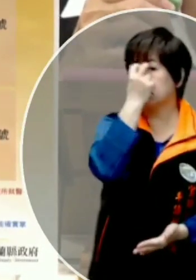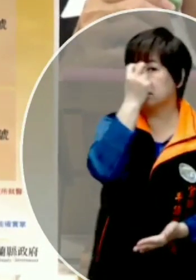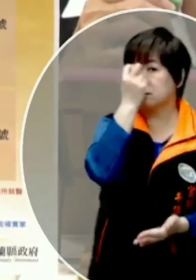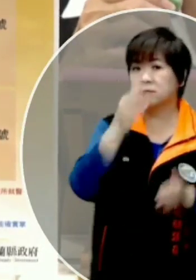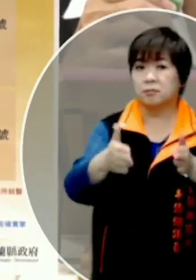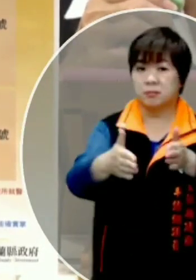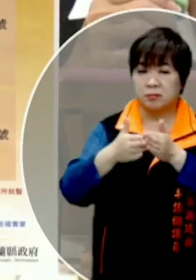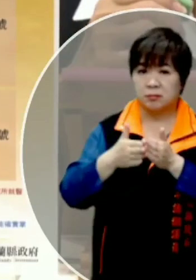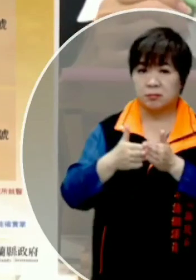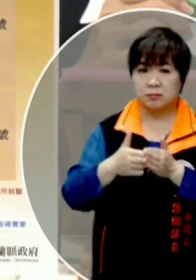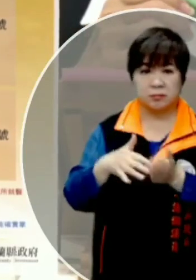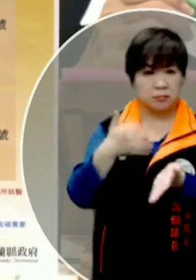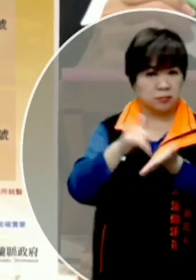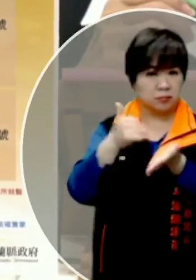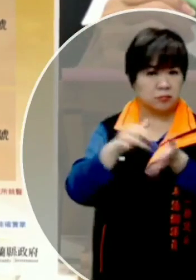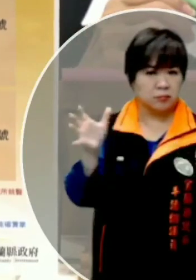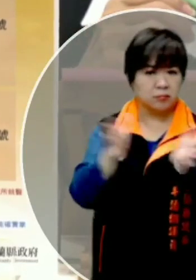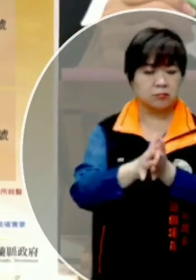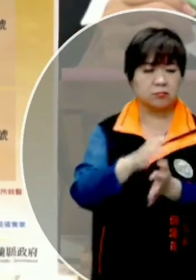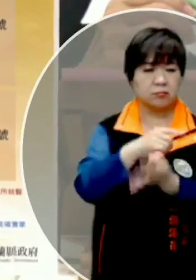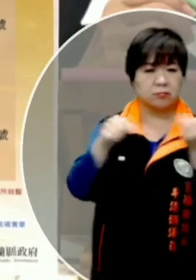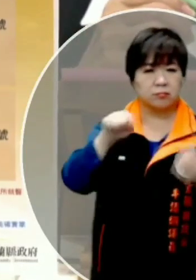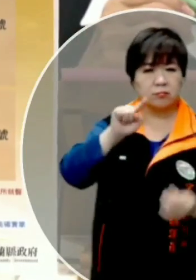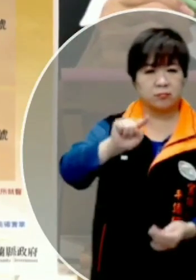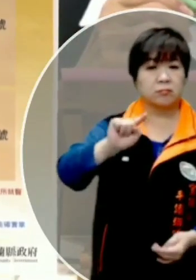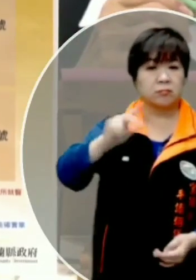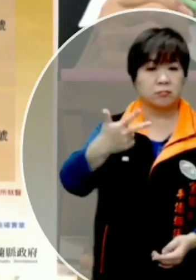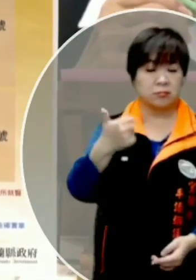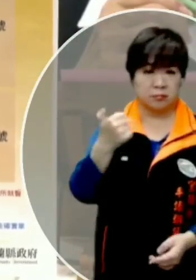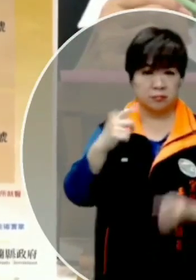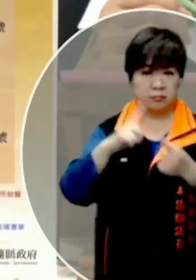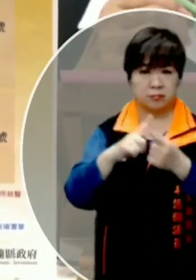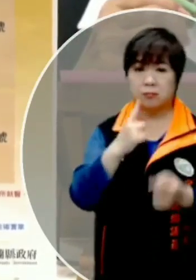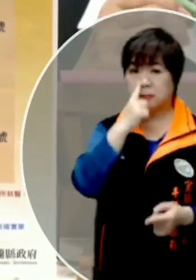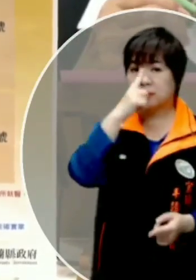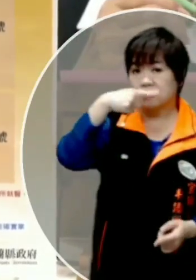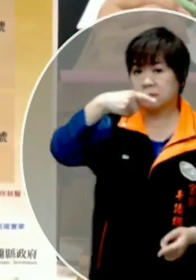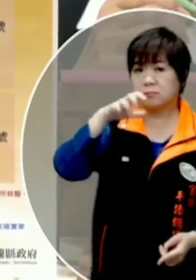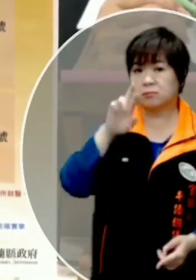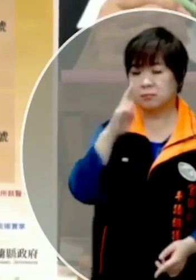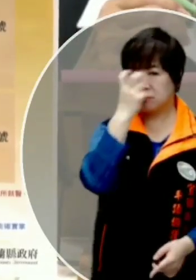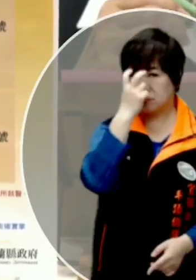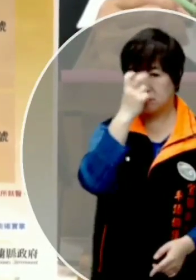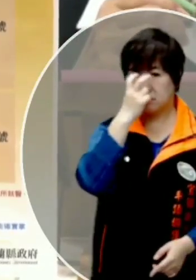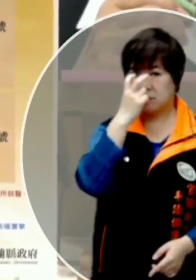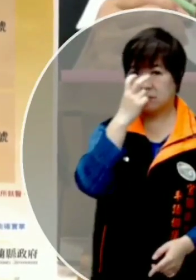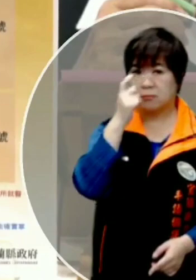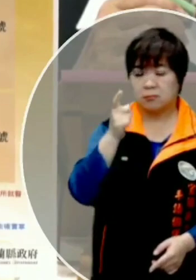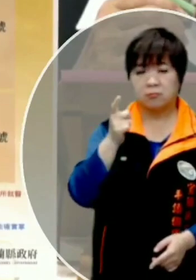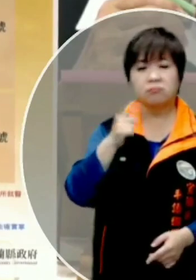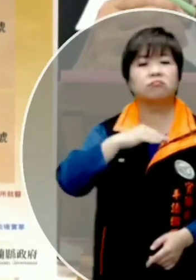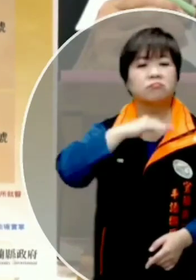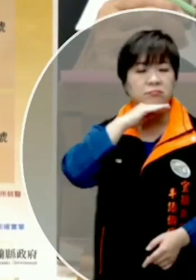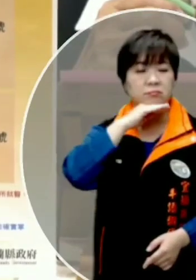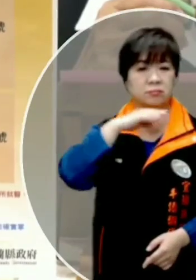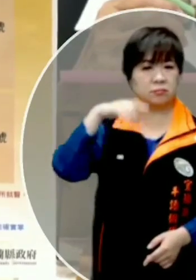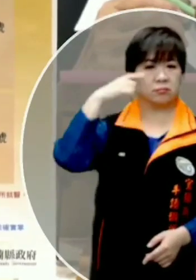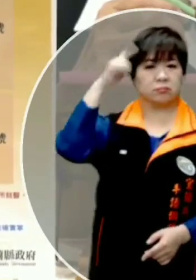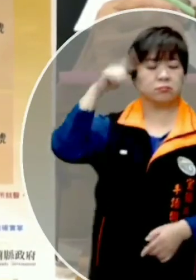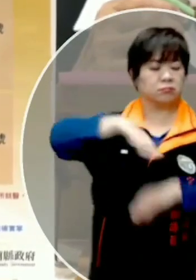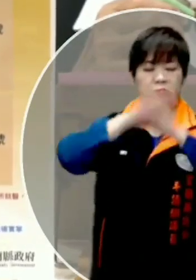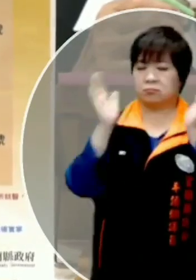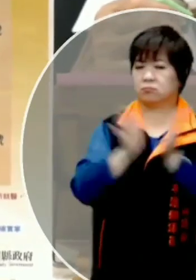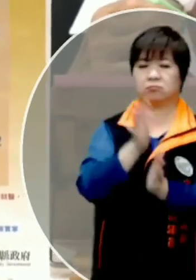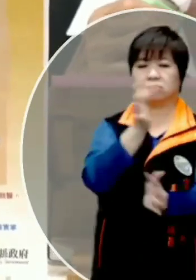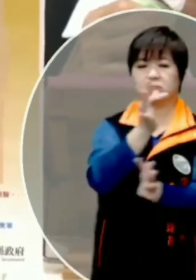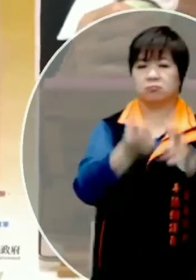个总共有1750人，PCR 的结果原则上明天都可以全部的